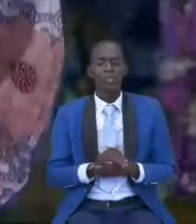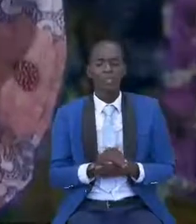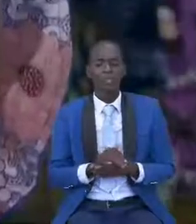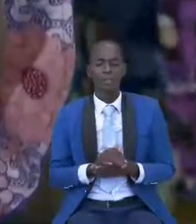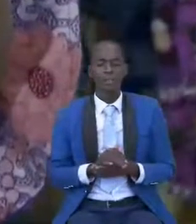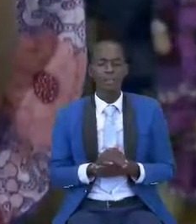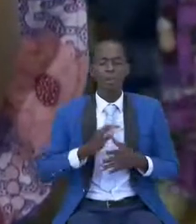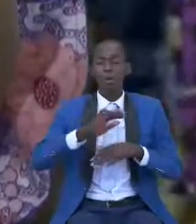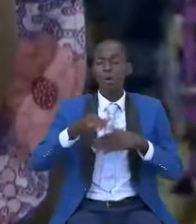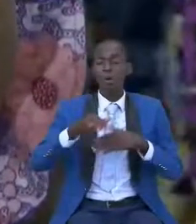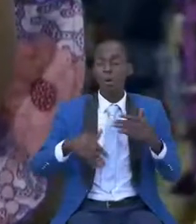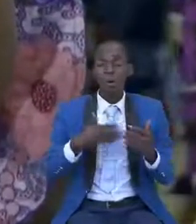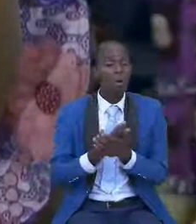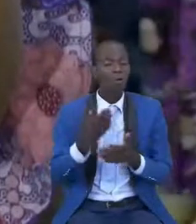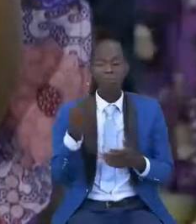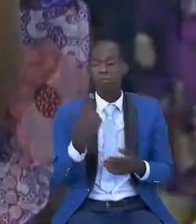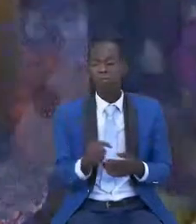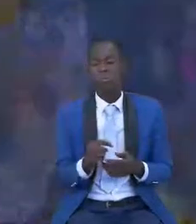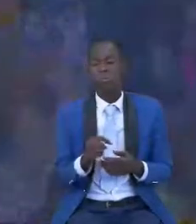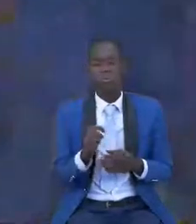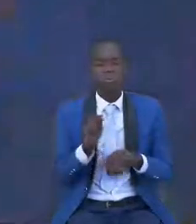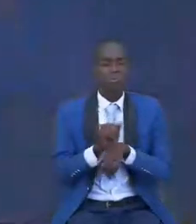Pardonne-les au nom de Jésus.